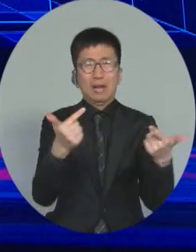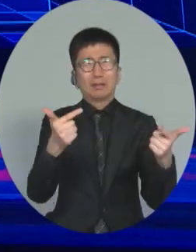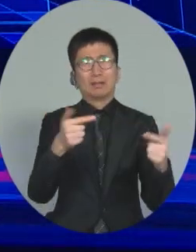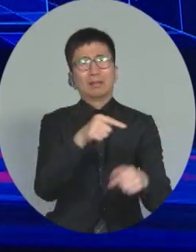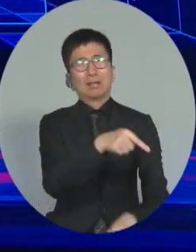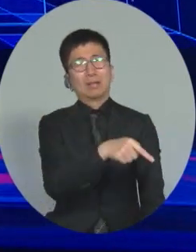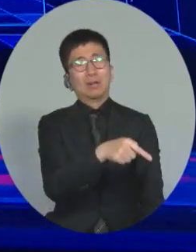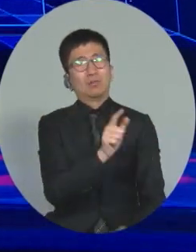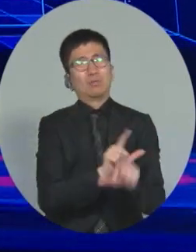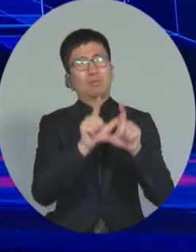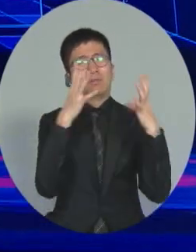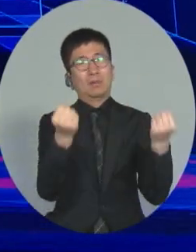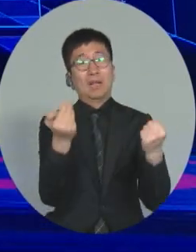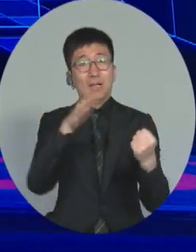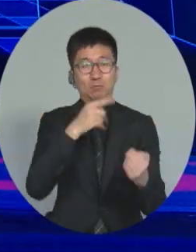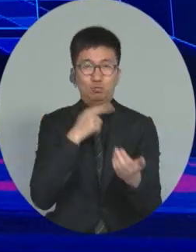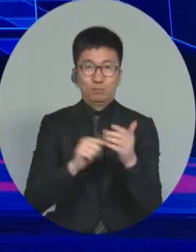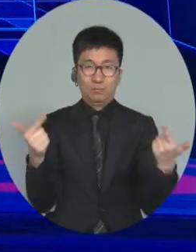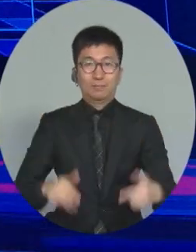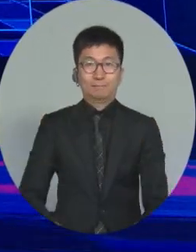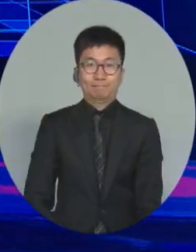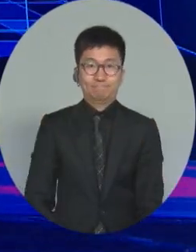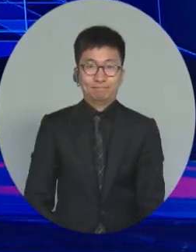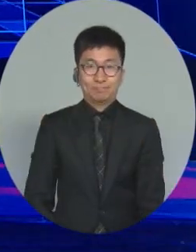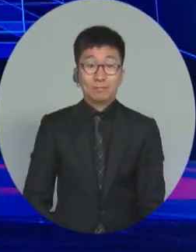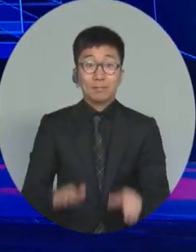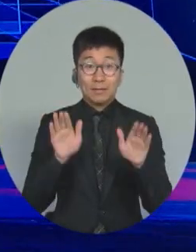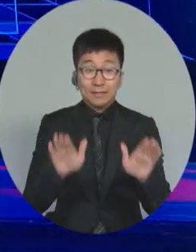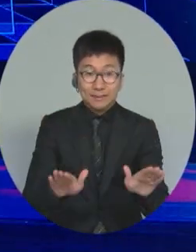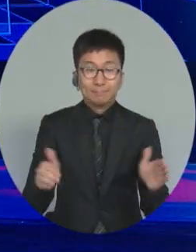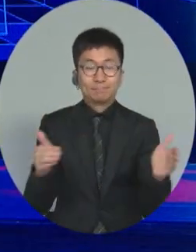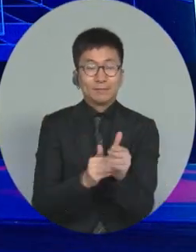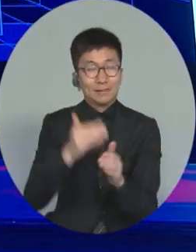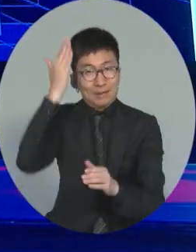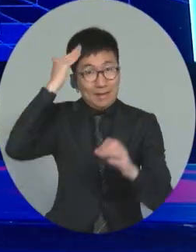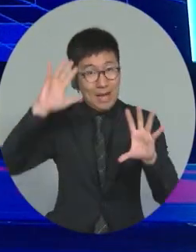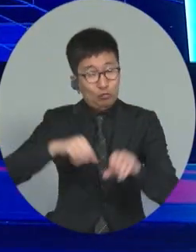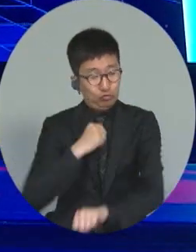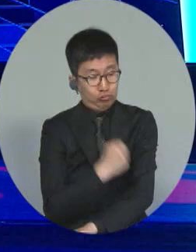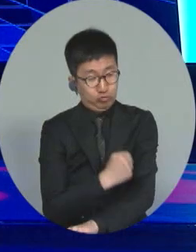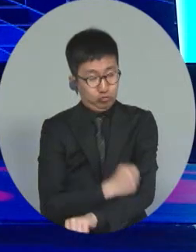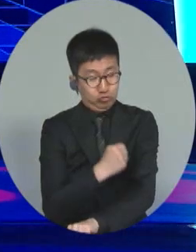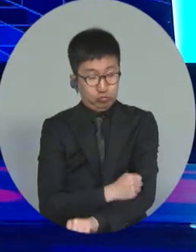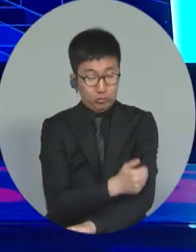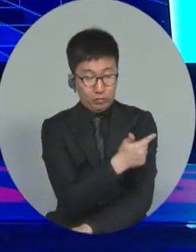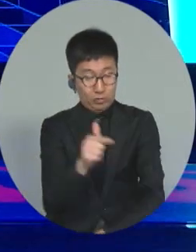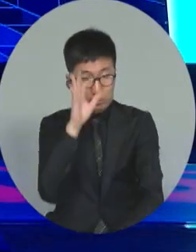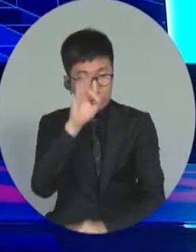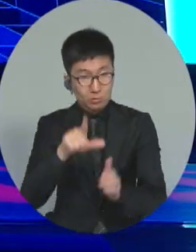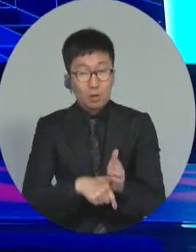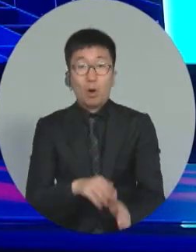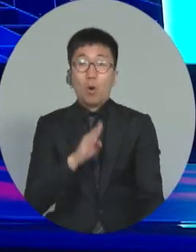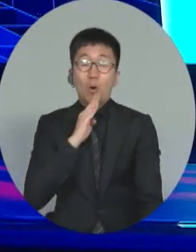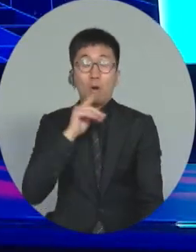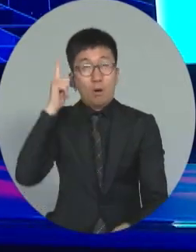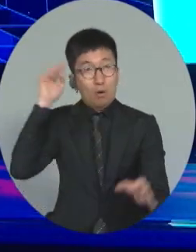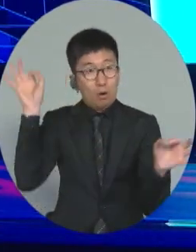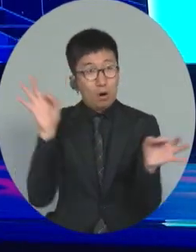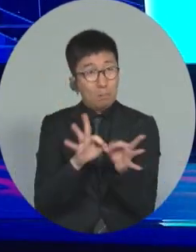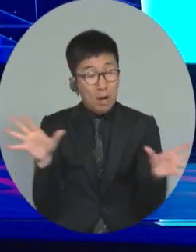않은 일일 수 있습니다 그러나 지금까지 한국이 성취한 것들이 전무후무하게 되지